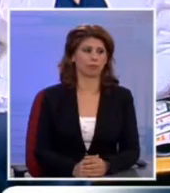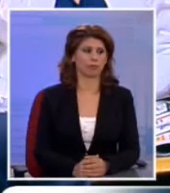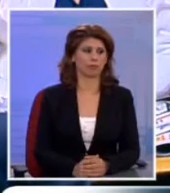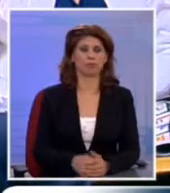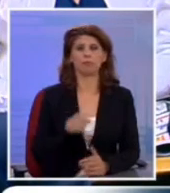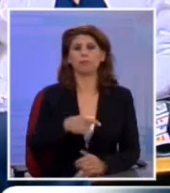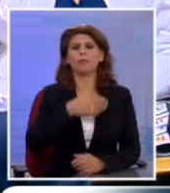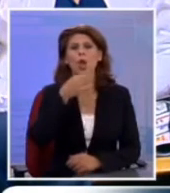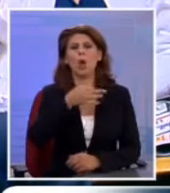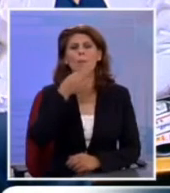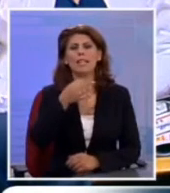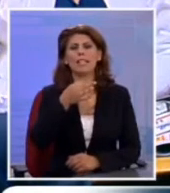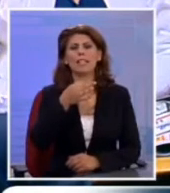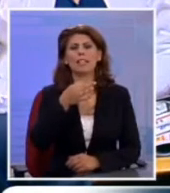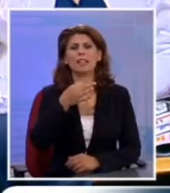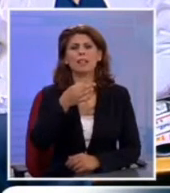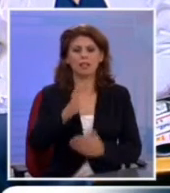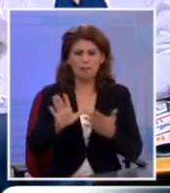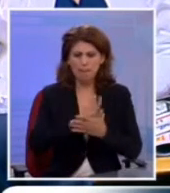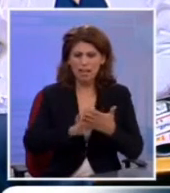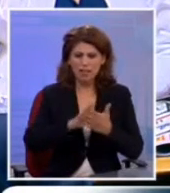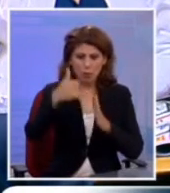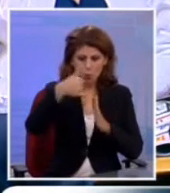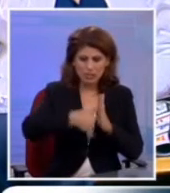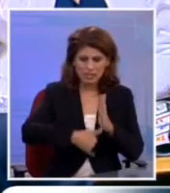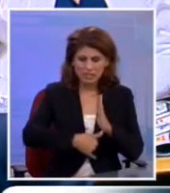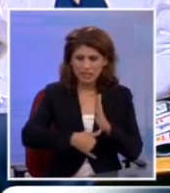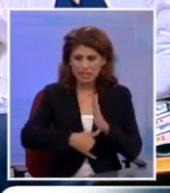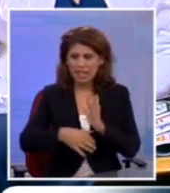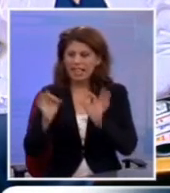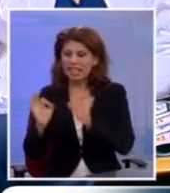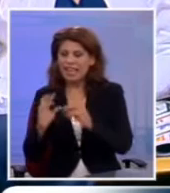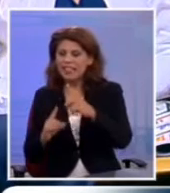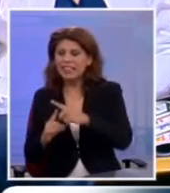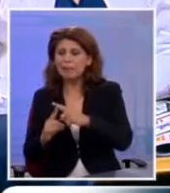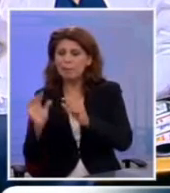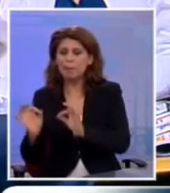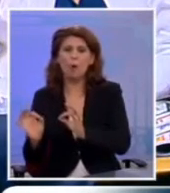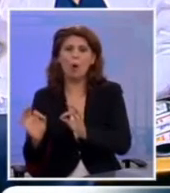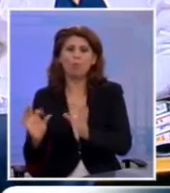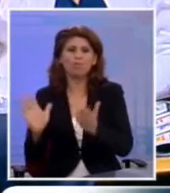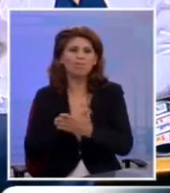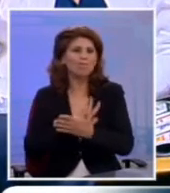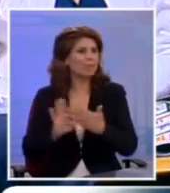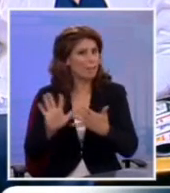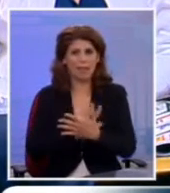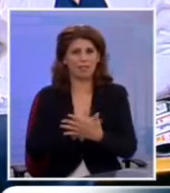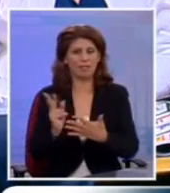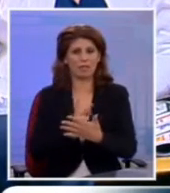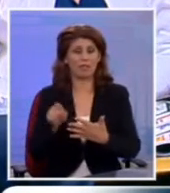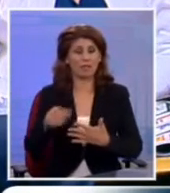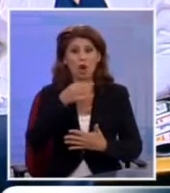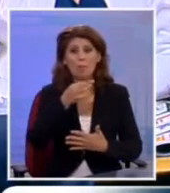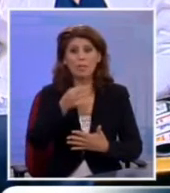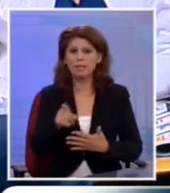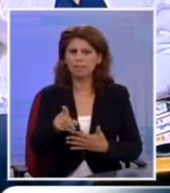μία ομιλία που συνέχεια την ουσία με τον τύπο της αντισυνταγματικότητας. Μία ομιλία που έδινε